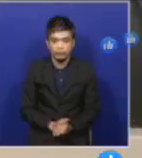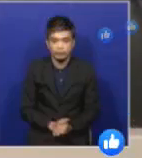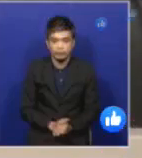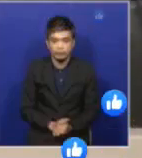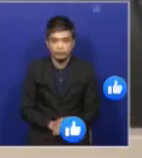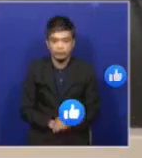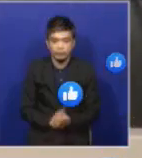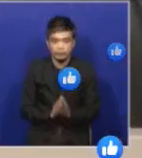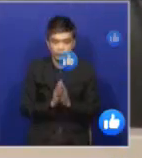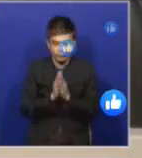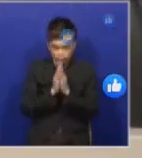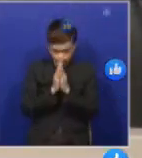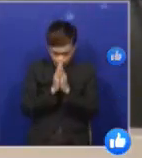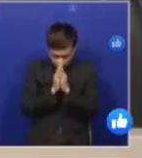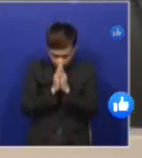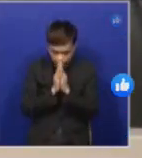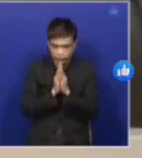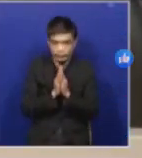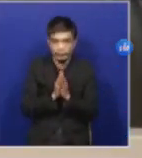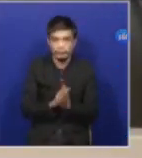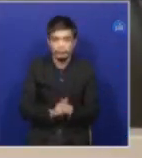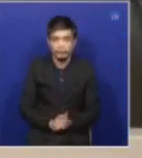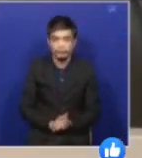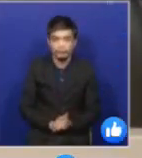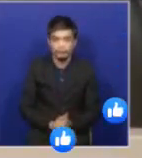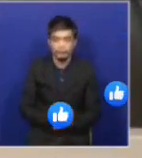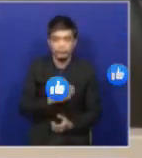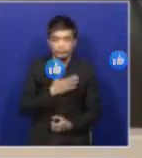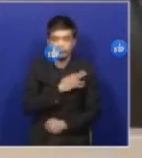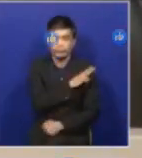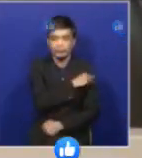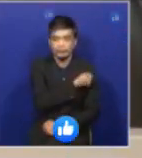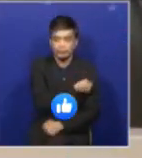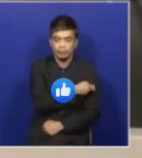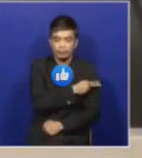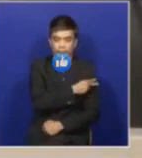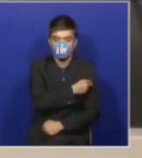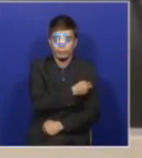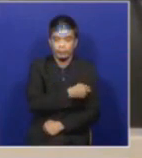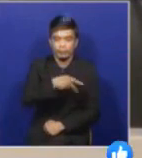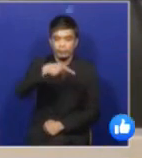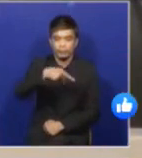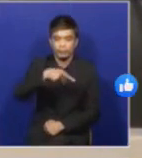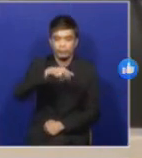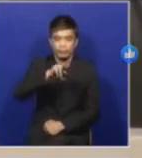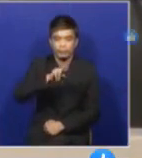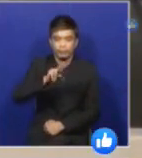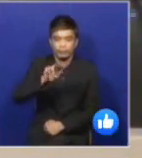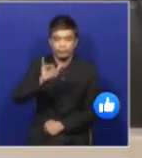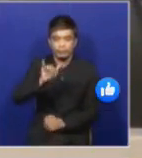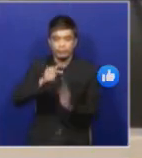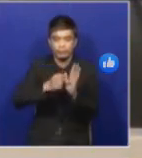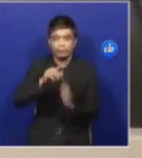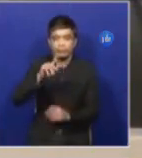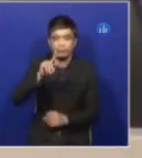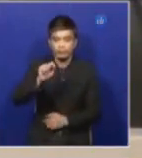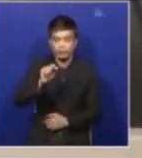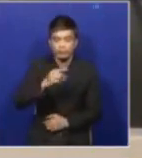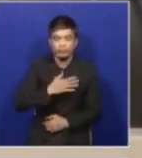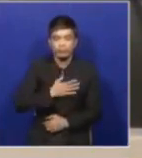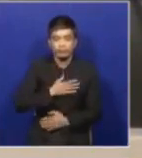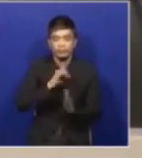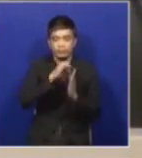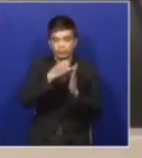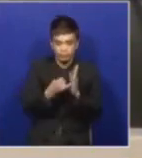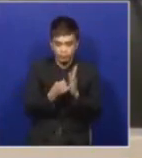ครับท่านประธานสภาผู้แทนราษฎรที่เคารพกับผมนายแพทย์บัญญัติเจตนจันทร์สมาชิกสภาผู้แทนราษฎรจังหวัด